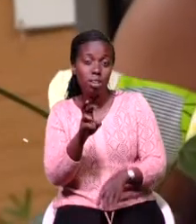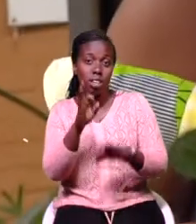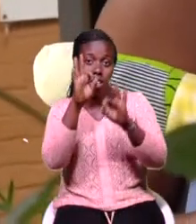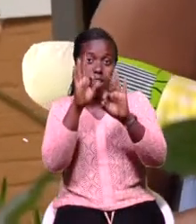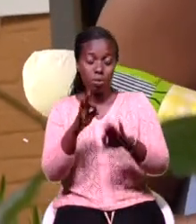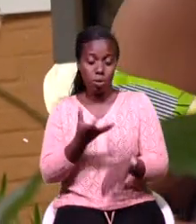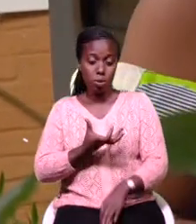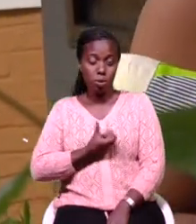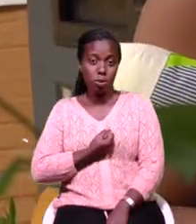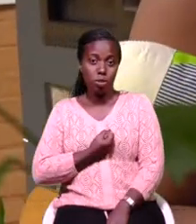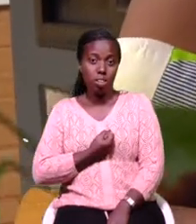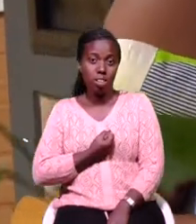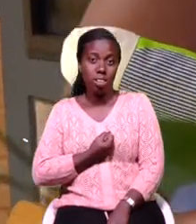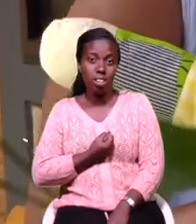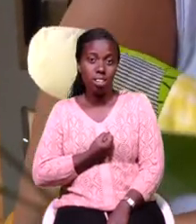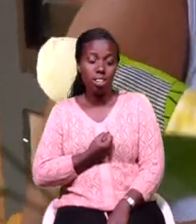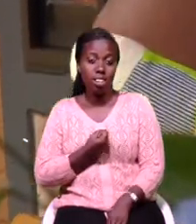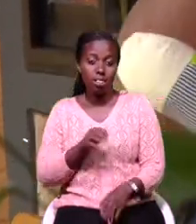ibyo batufitiye.